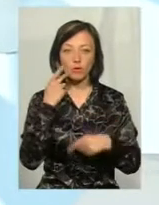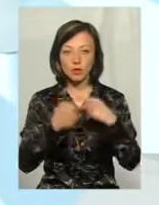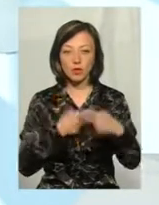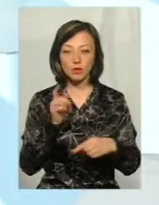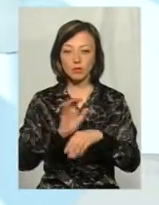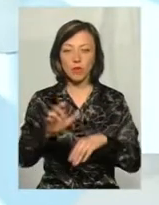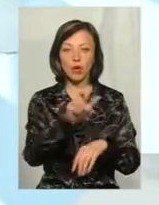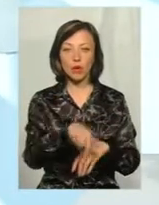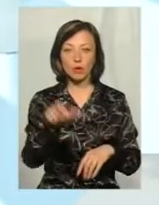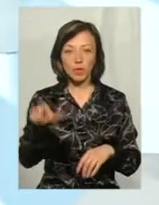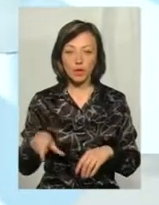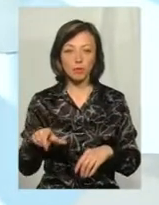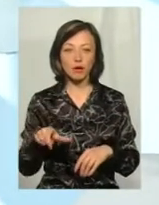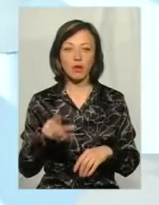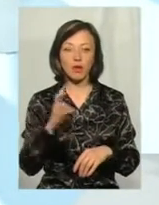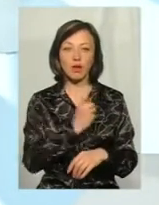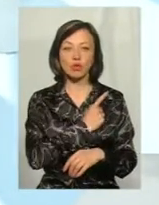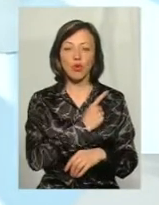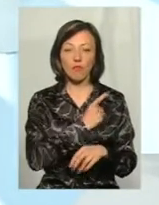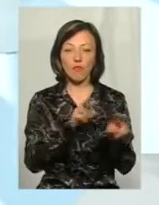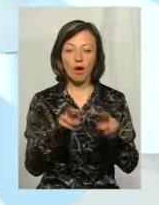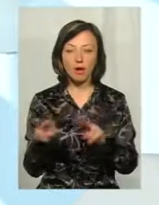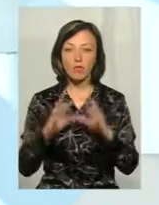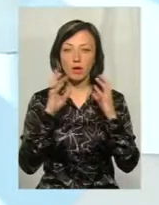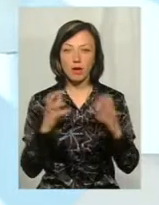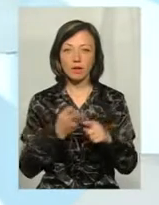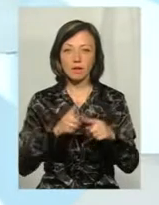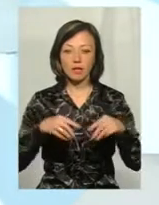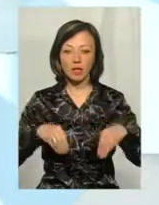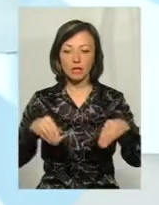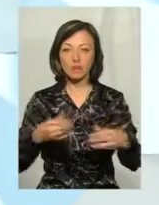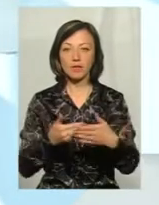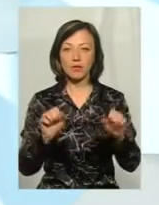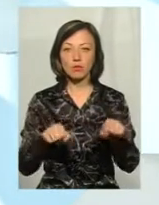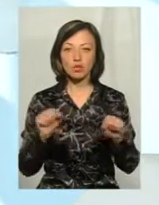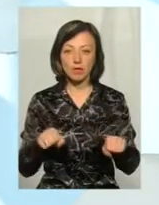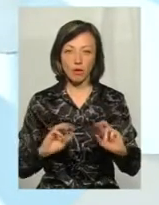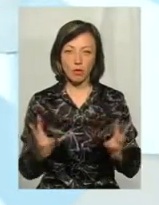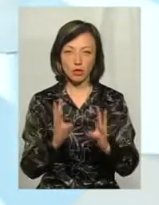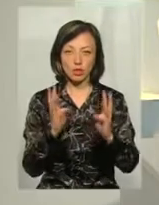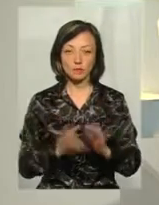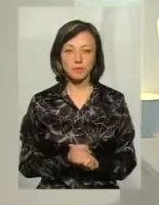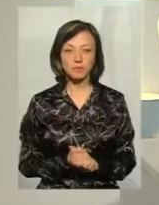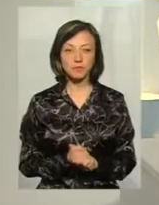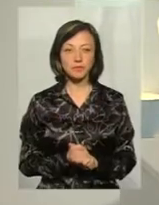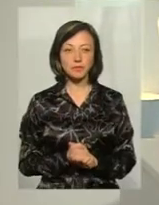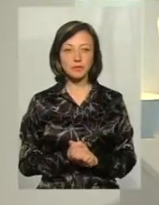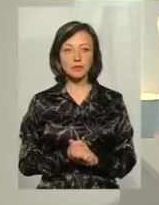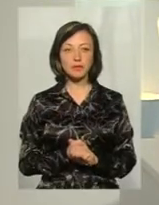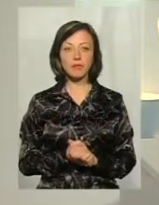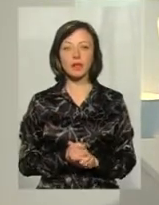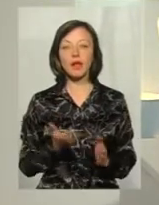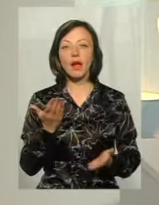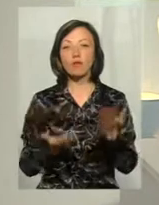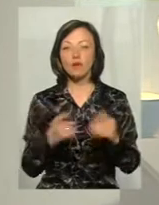значить, людей, значить, відправляємо на чергування, щоб уберігали ці насадження від можливих лісових пожеж. Добре, якщо ми говоримо все ж таки про